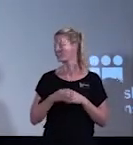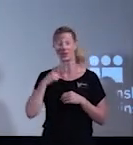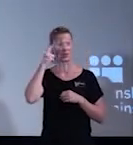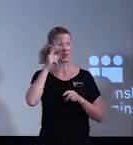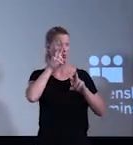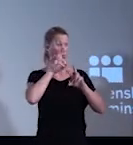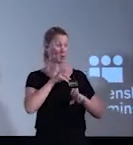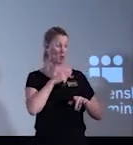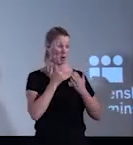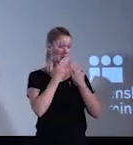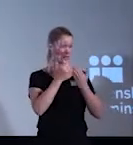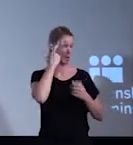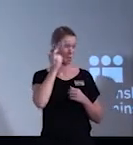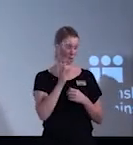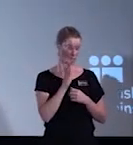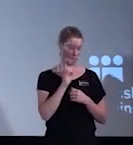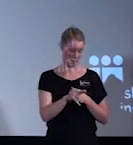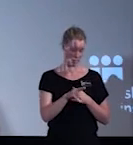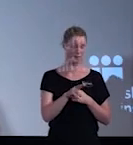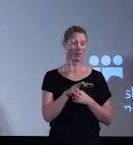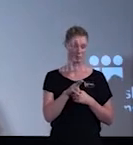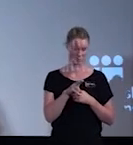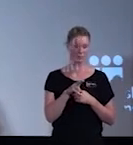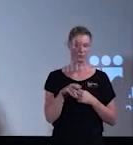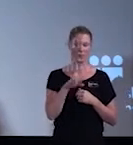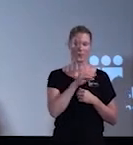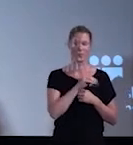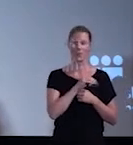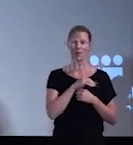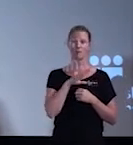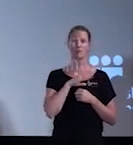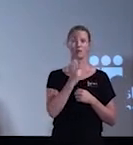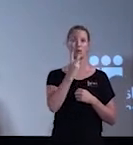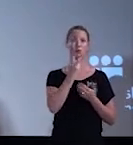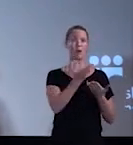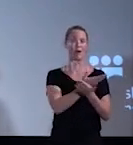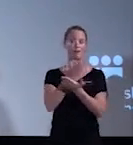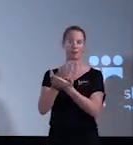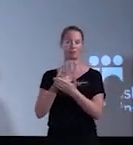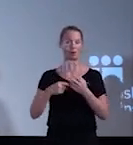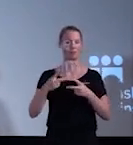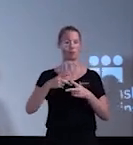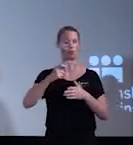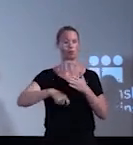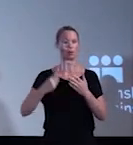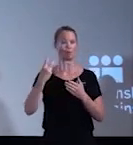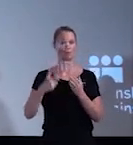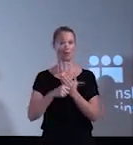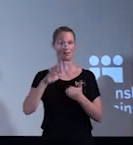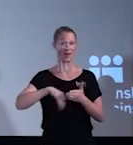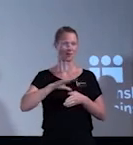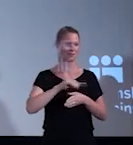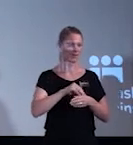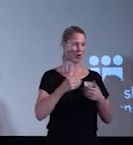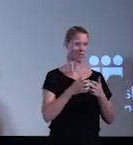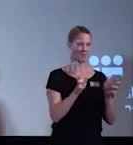den undersökning som jag läste, jag tror att det var Idén, så har det bara två länder som har dyrare biobiljetter än Sverige. Och det